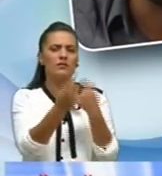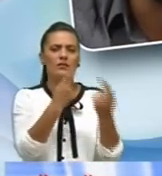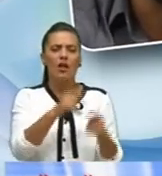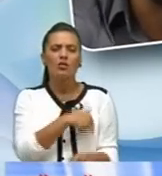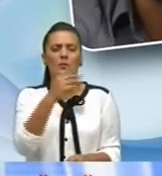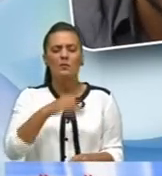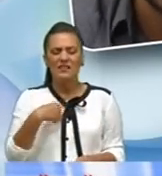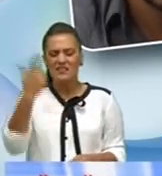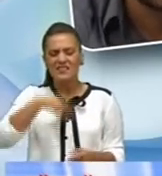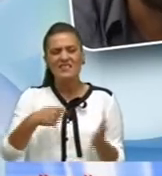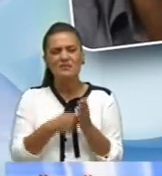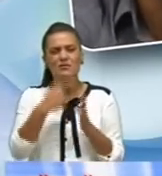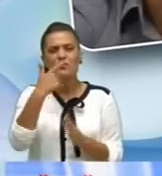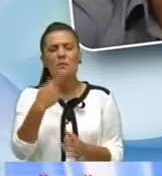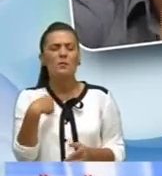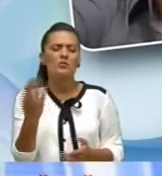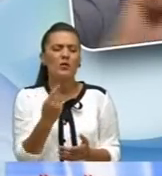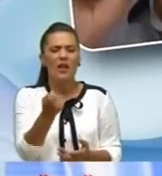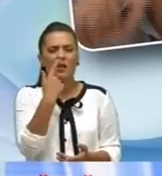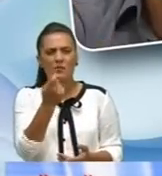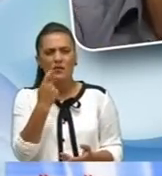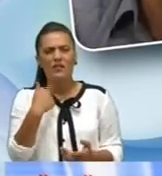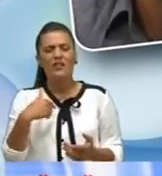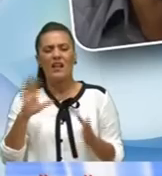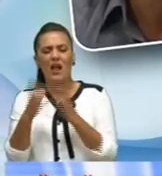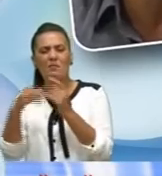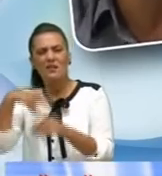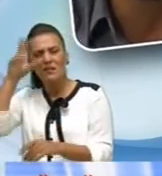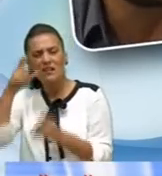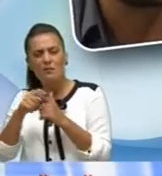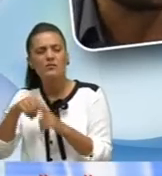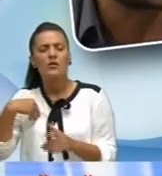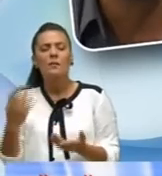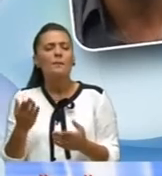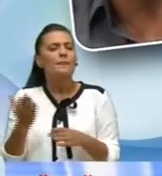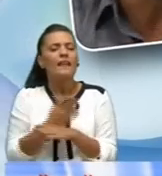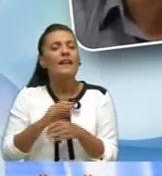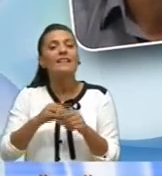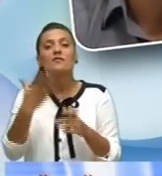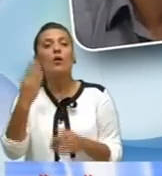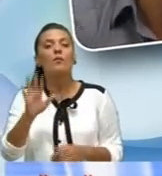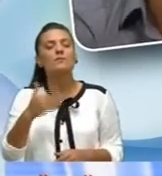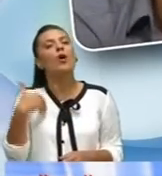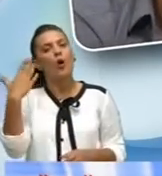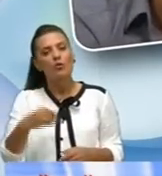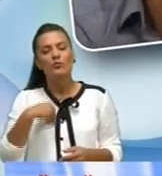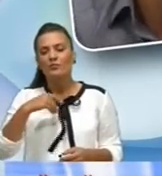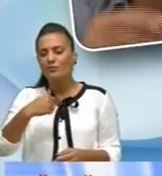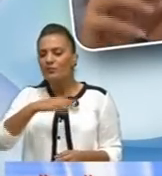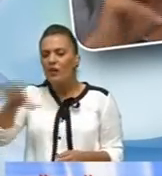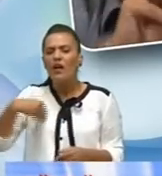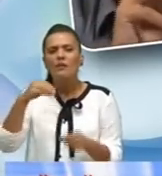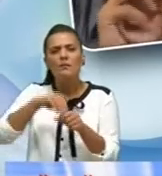o ismini söylemeyeyim bir takım depresyon hapları, SSRI grubu depresyon hapları var. Peki neden, nasıl olmaz? Oluyor. Doğamızda neden var